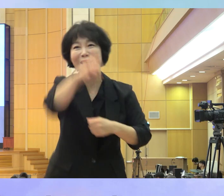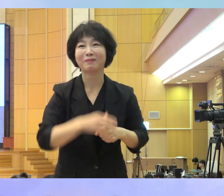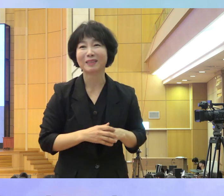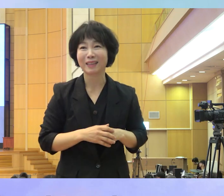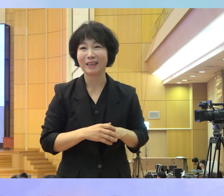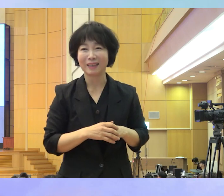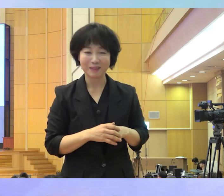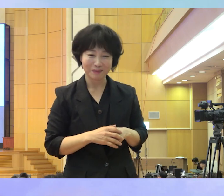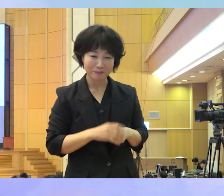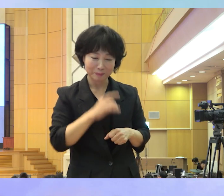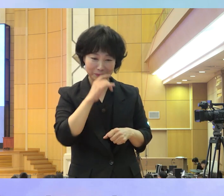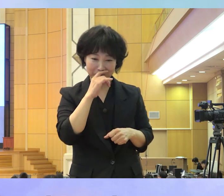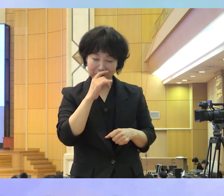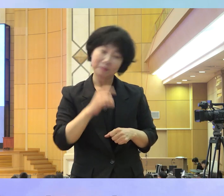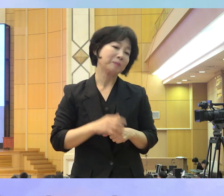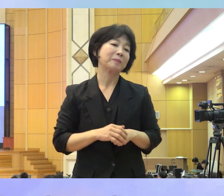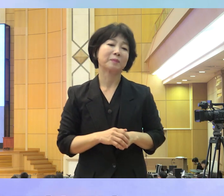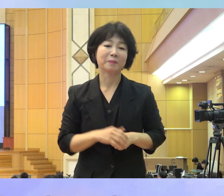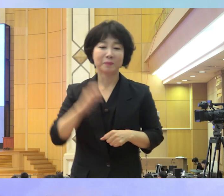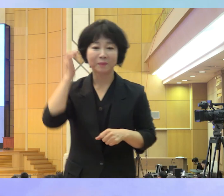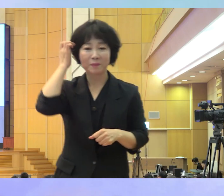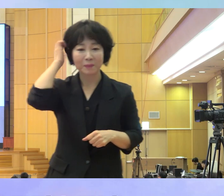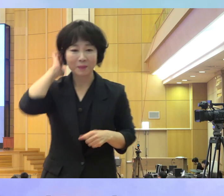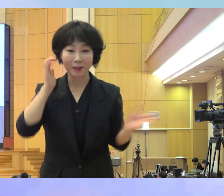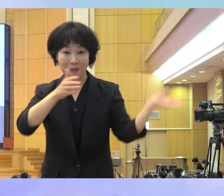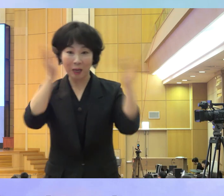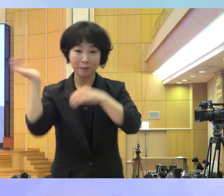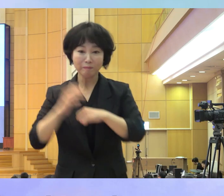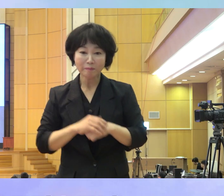마태복음 26장 32절로 가볼까요?